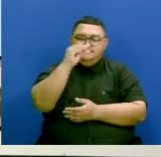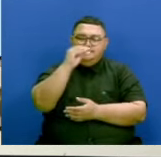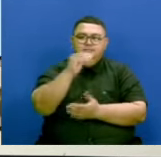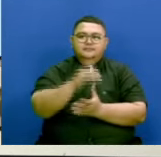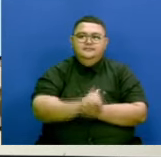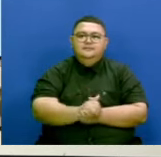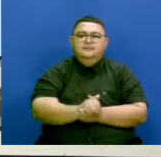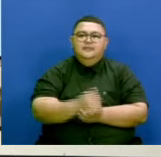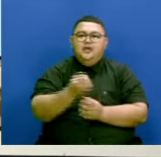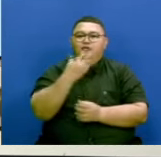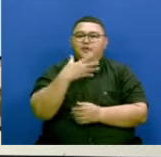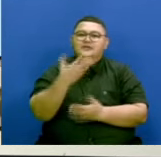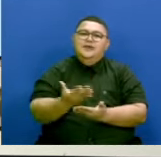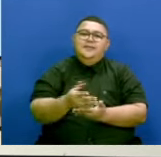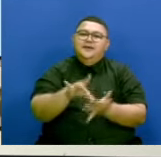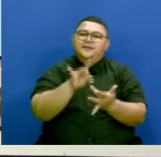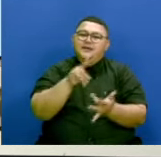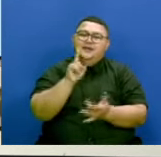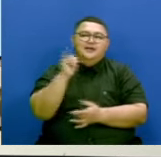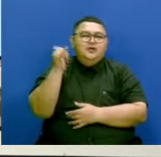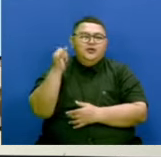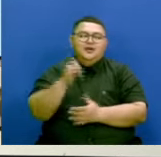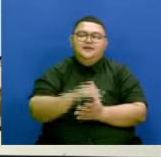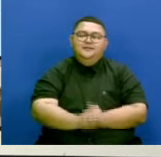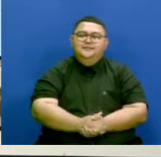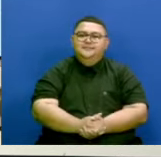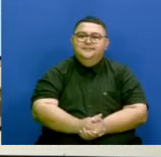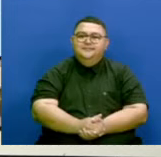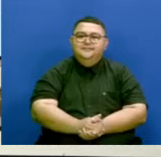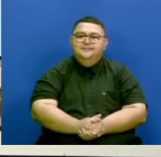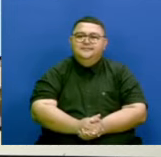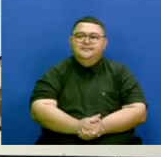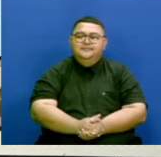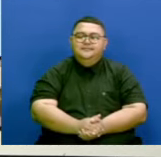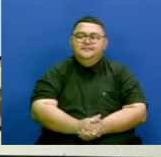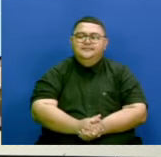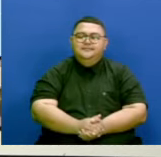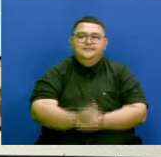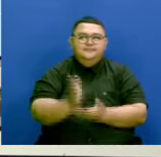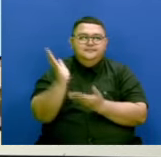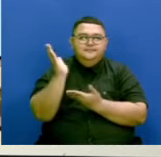Andri. Kabar pilihan apa yang akan dihadirkan hari ini di Yogyakarta? Silakan Andri.